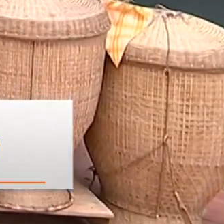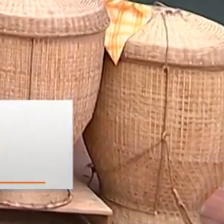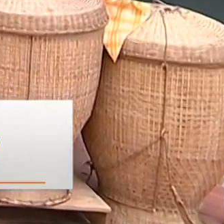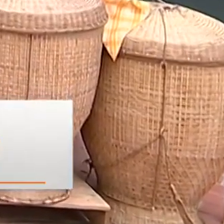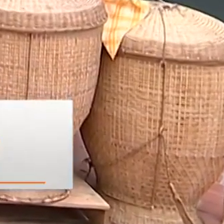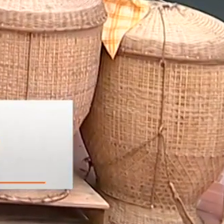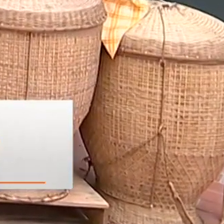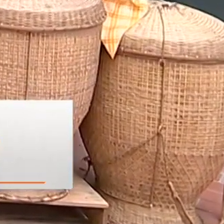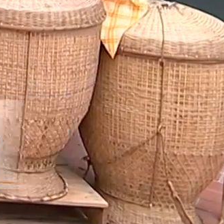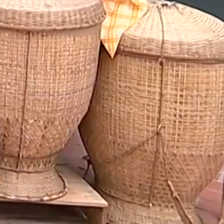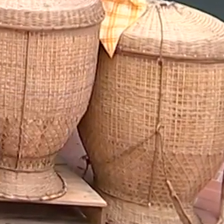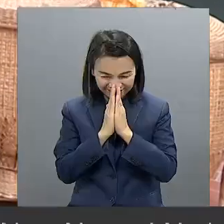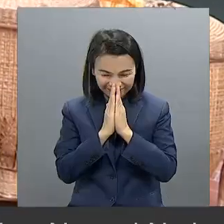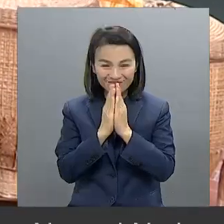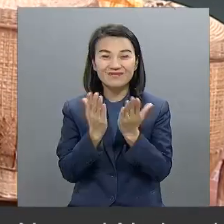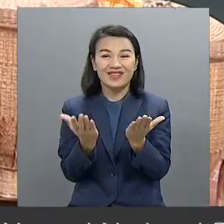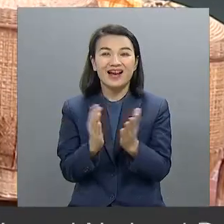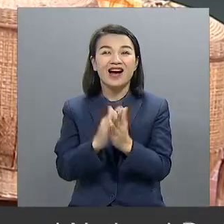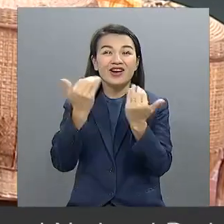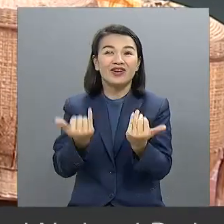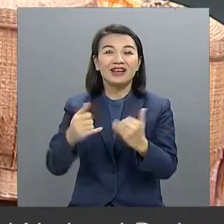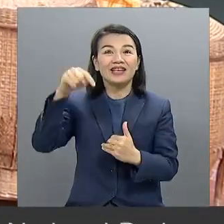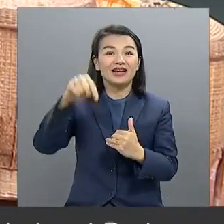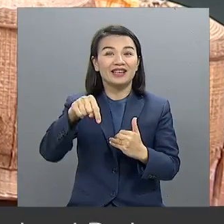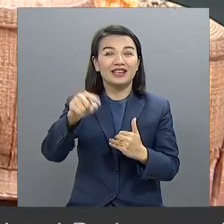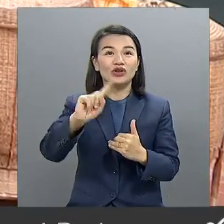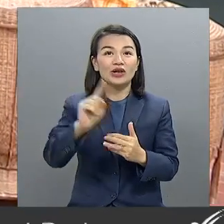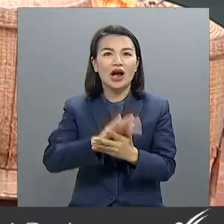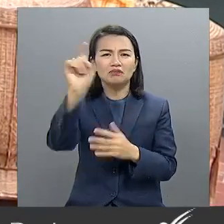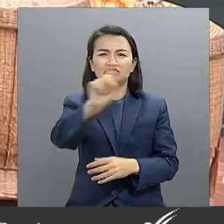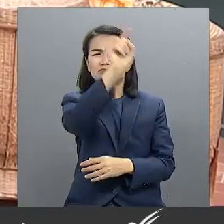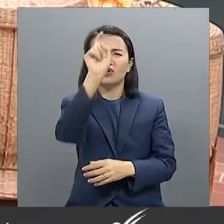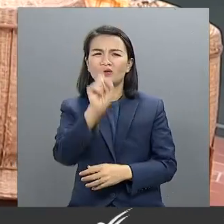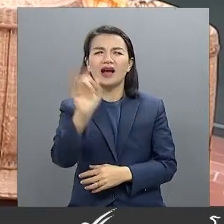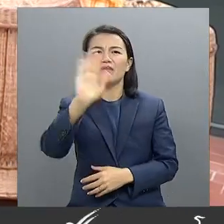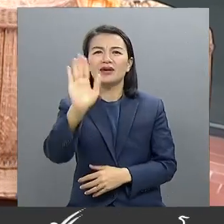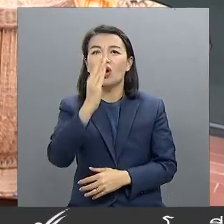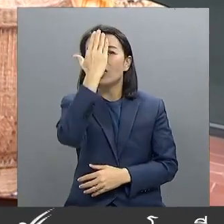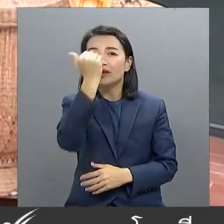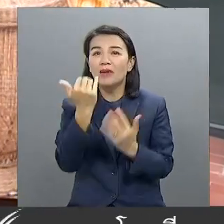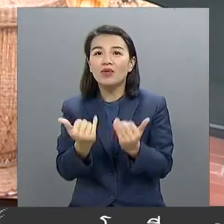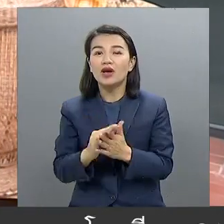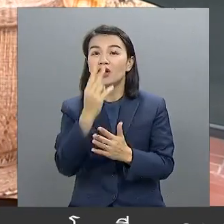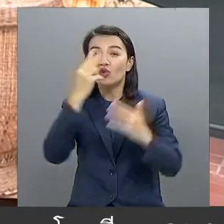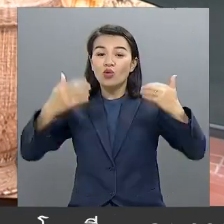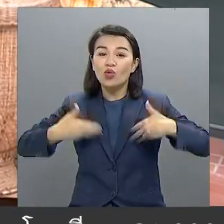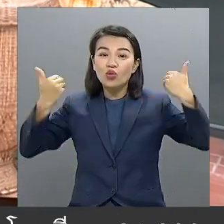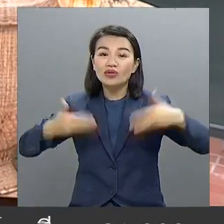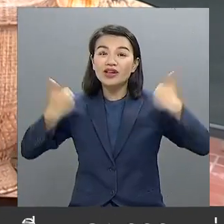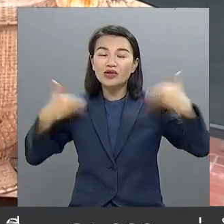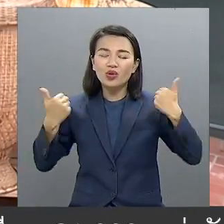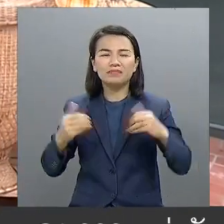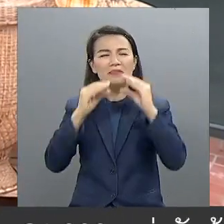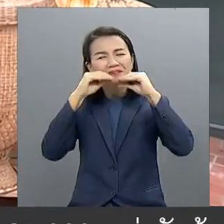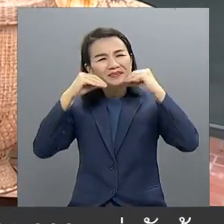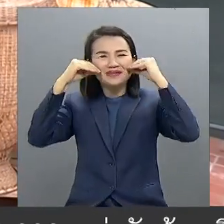สวัดีครับคผชมครับวนนี้อยู่กาตรอ ไม่ต้องสงสัยไปเลยวาทำไมวันนี้ดูสนุกสนานเริ่งราบเปพิเศษ แม่